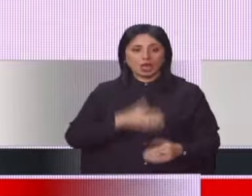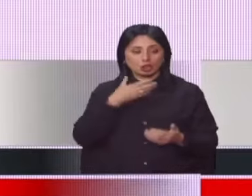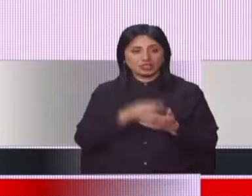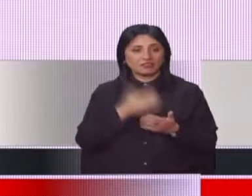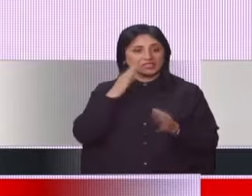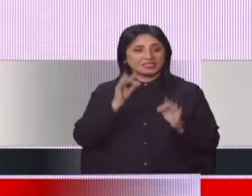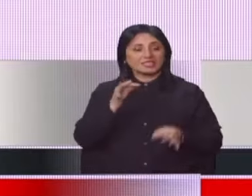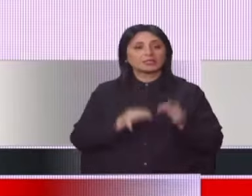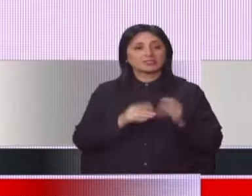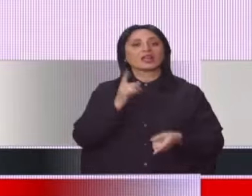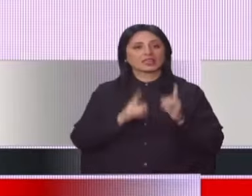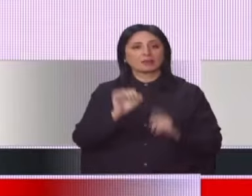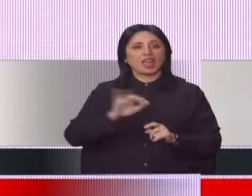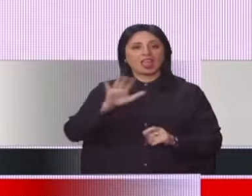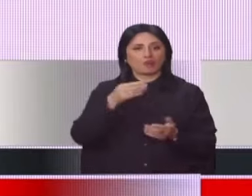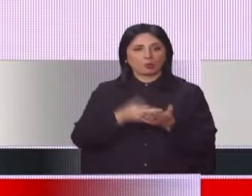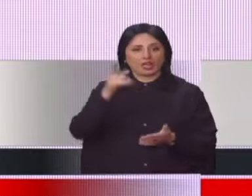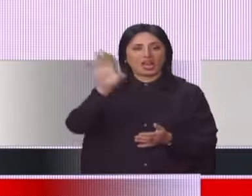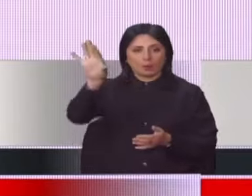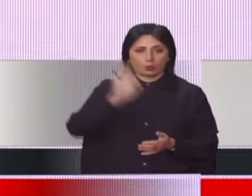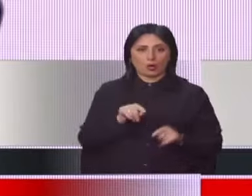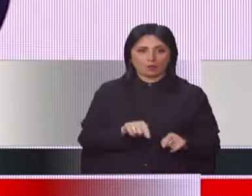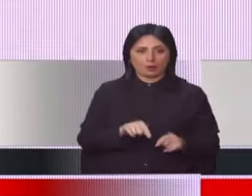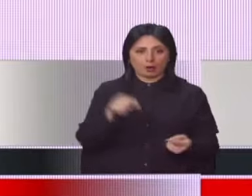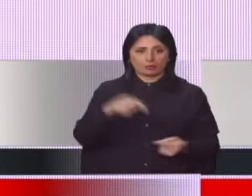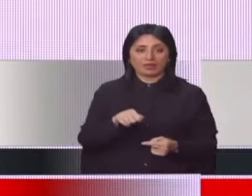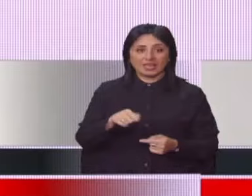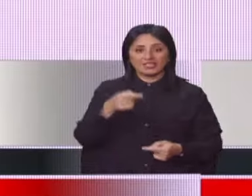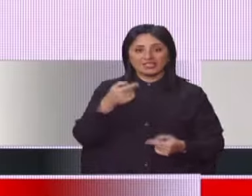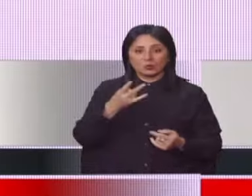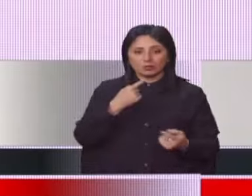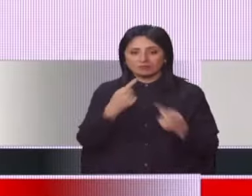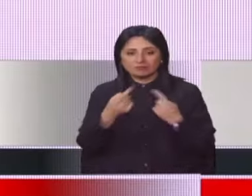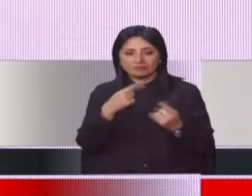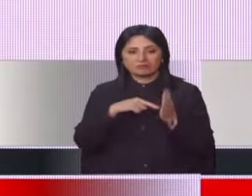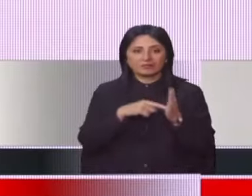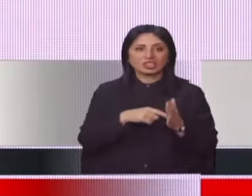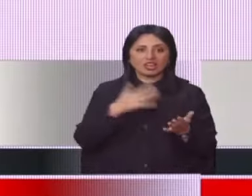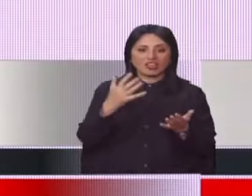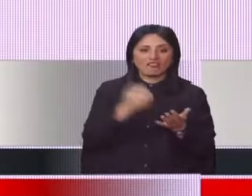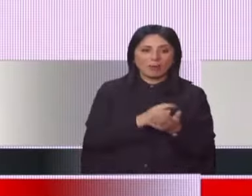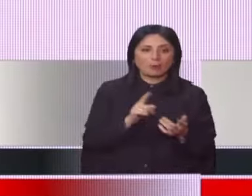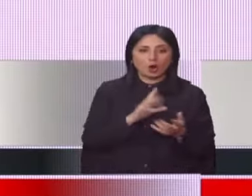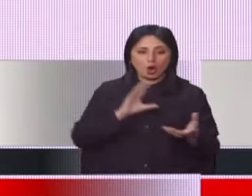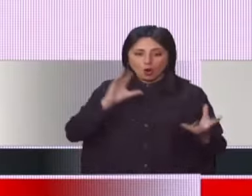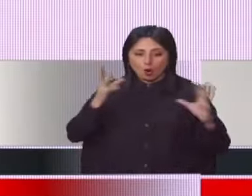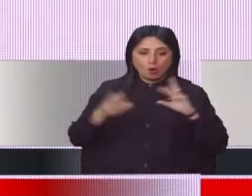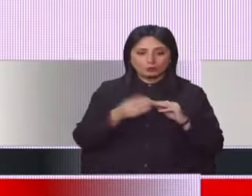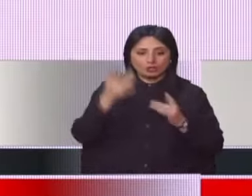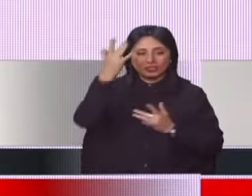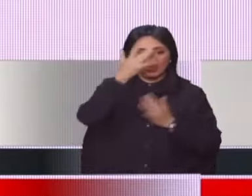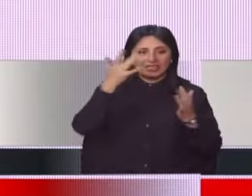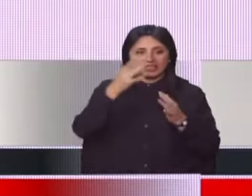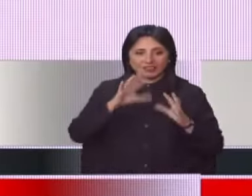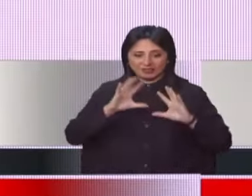და სამართლიანი სასამართლო ეს ნამდვილი ევროპული ღირებულებებია და აი ეს დისკუსია რომ შემდგარიყო შეიძლება ჩვენ გვეპოვა რამე ისეთი საერთო იდეების